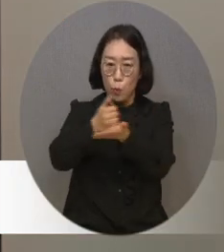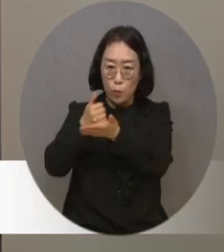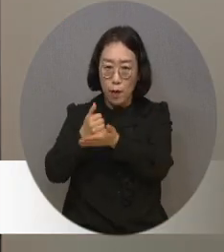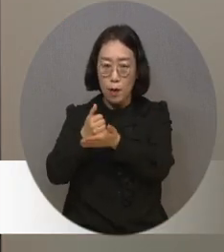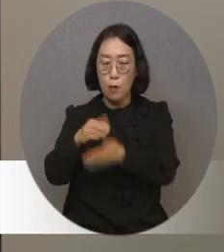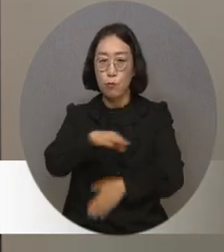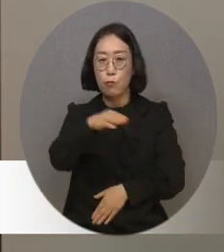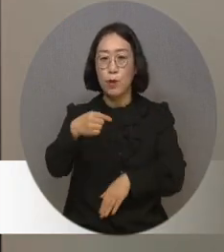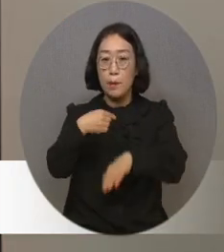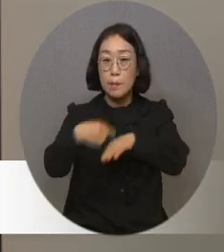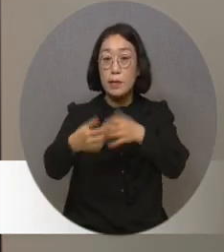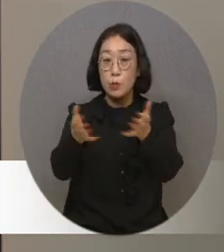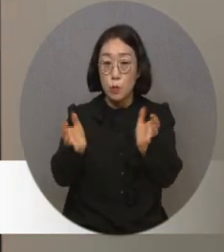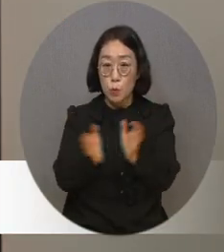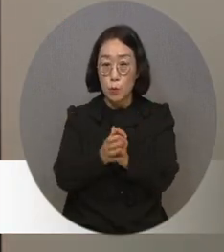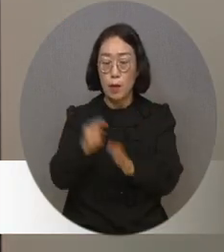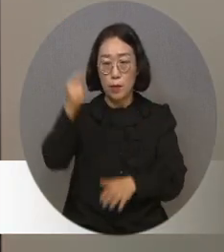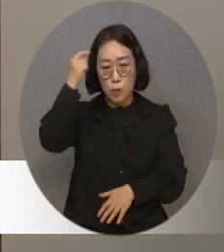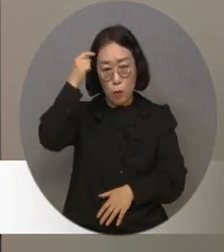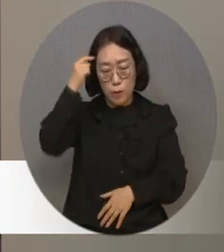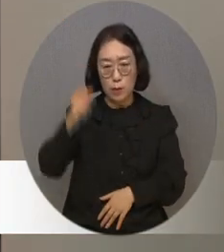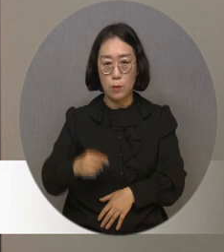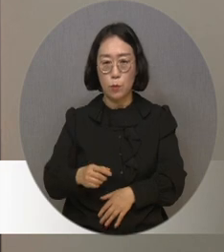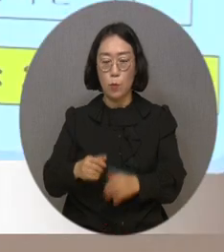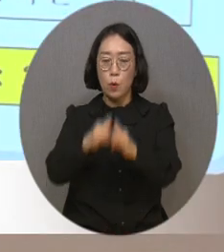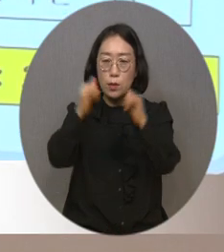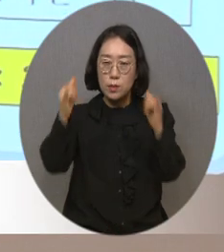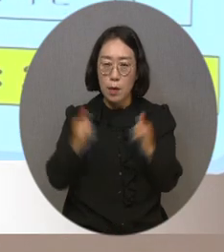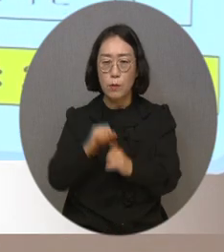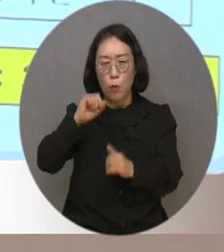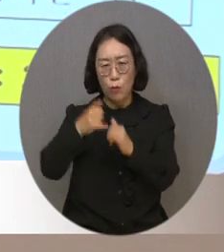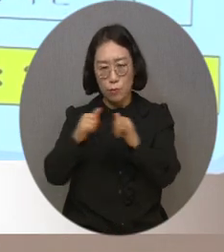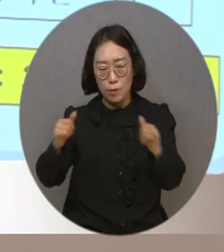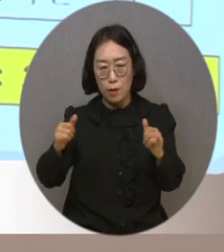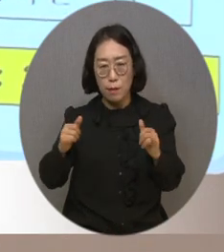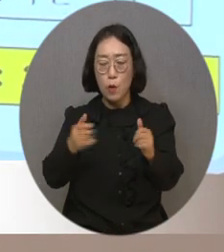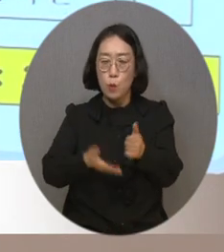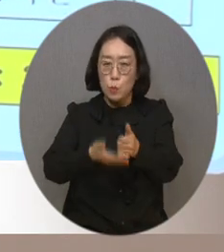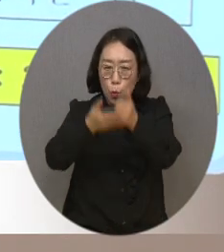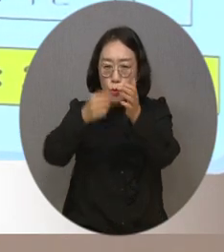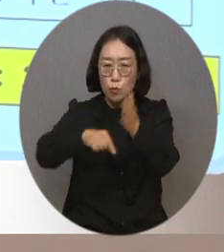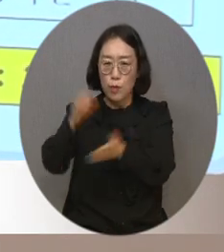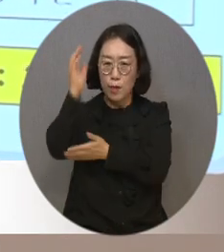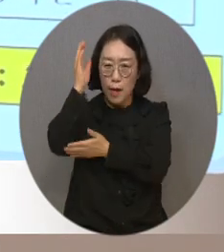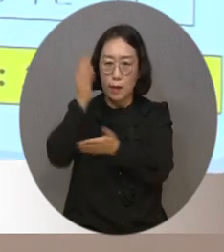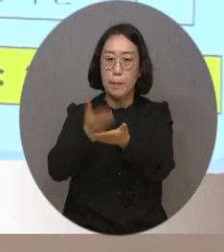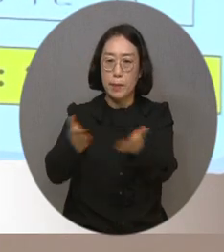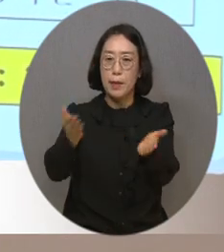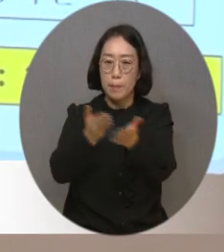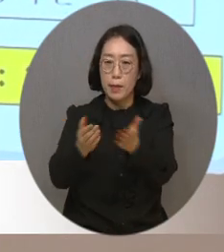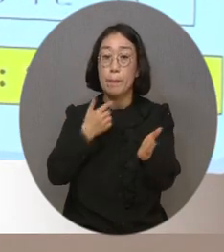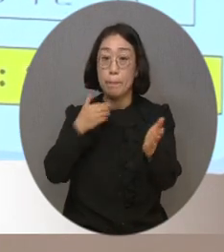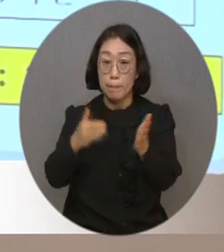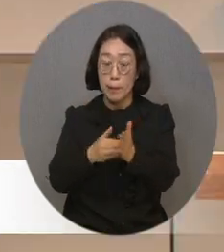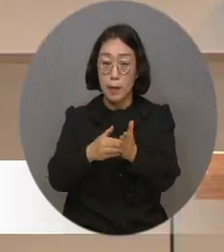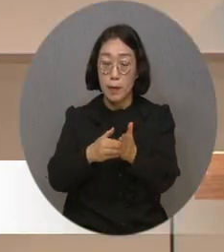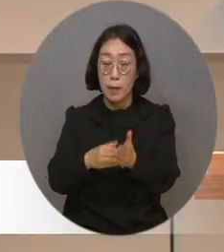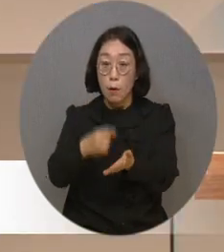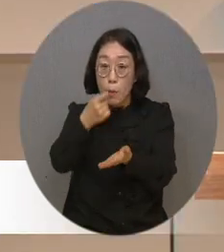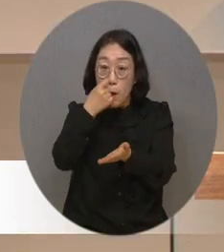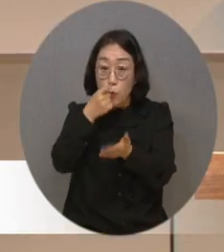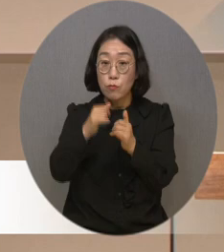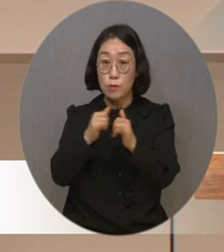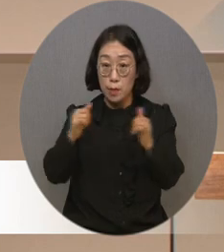한민족의 정신문화와 사회적 약자의 권익을 위한 명강의들을 진행해왔습니다. 이를 수강한